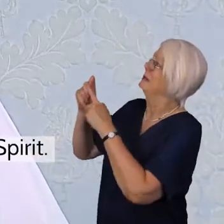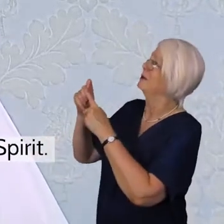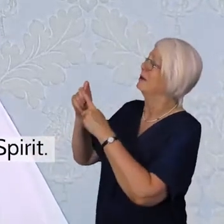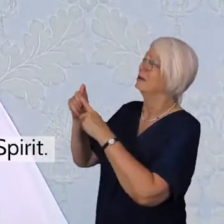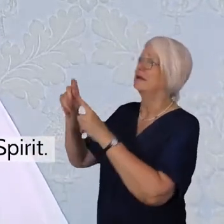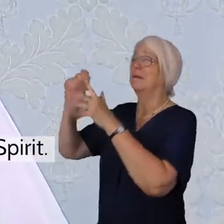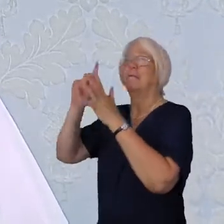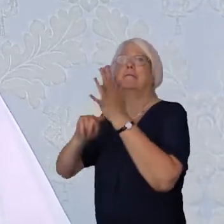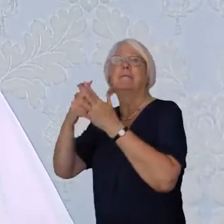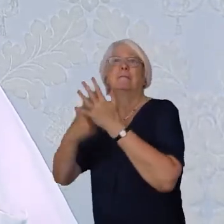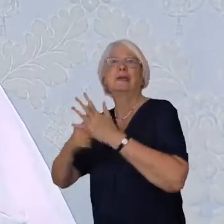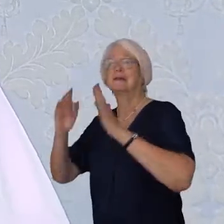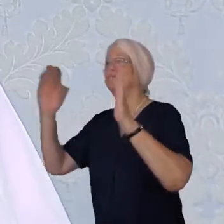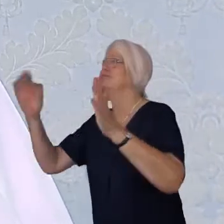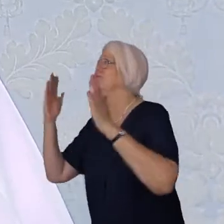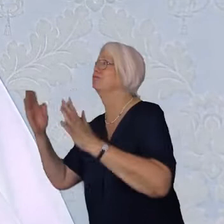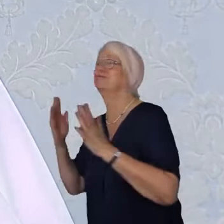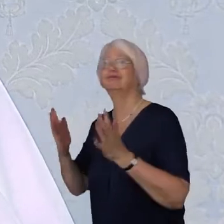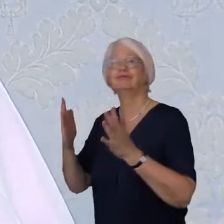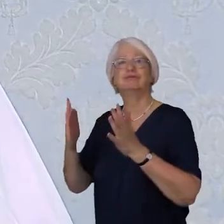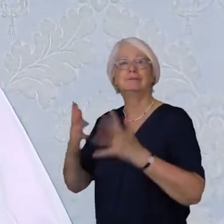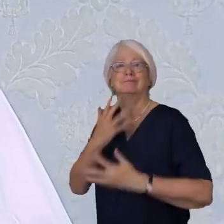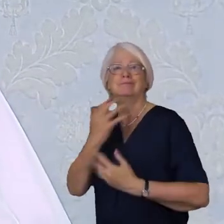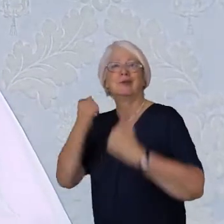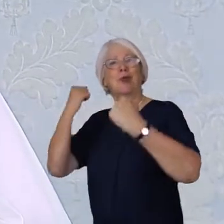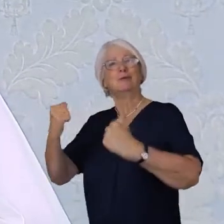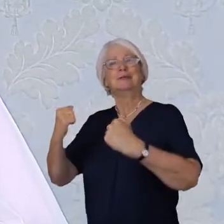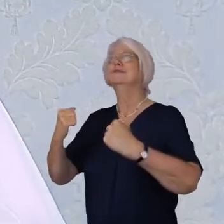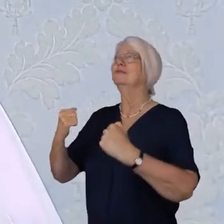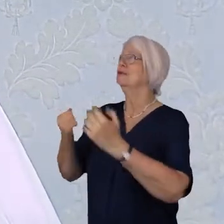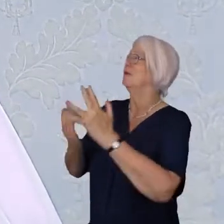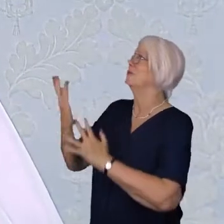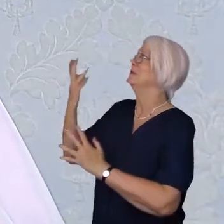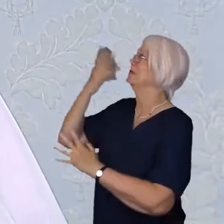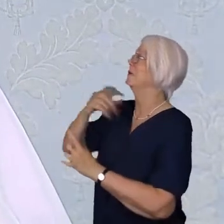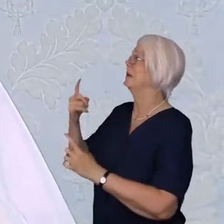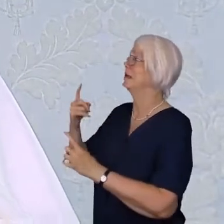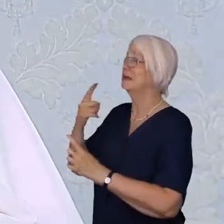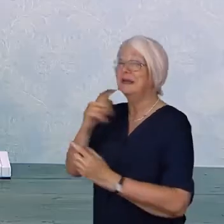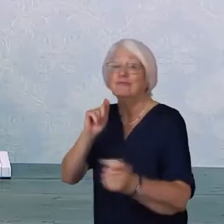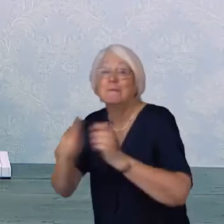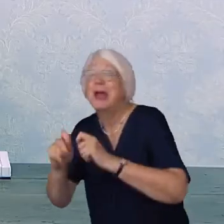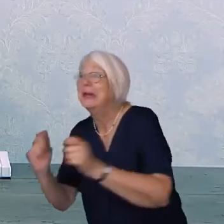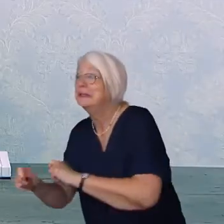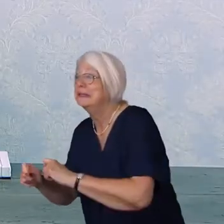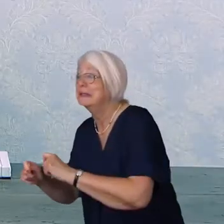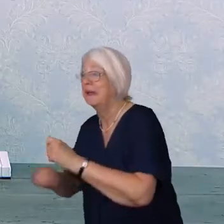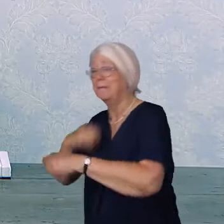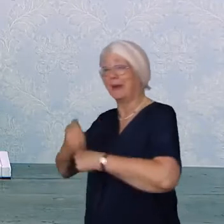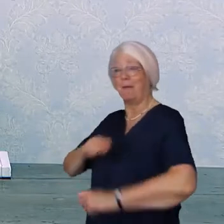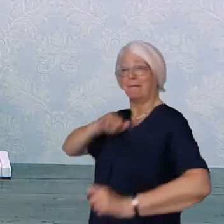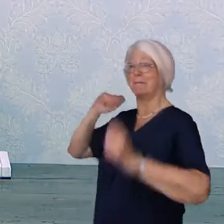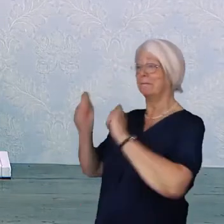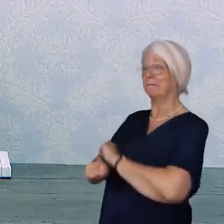dello Spirito: convertitevi, cioè cambiate direzione, invertite il senso di